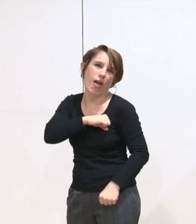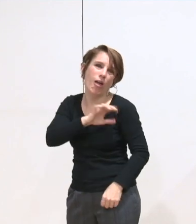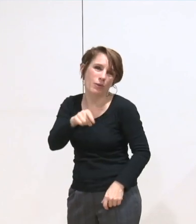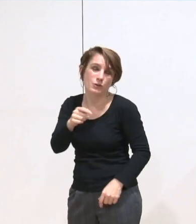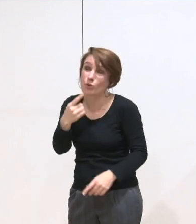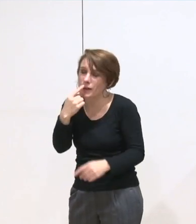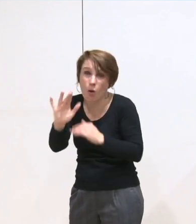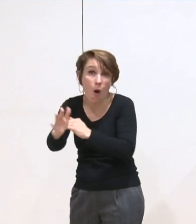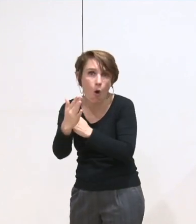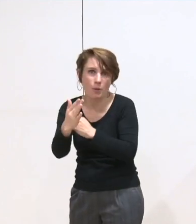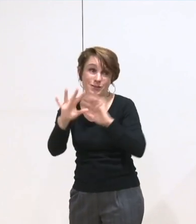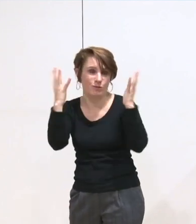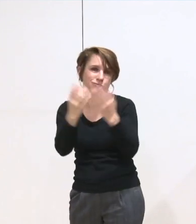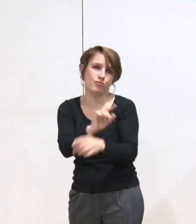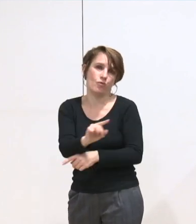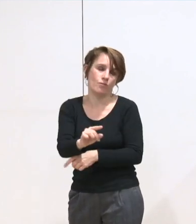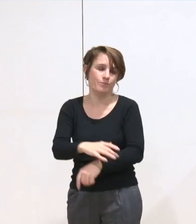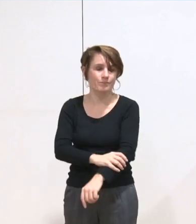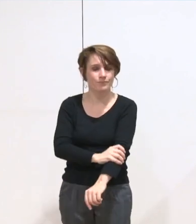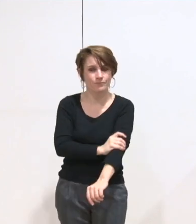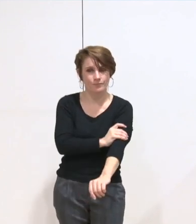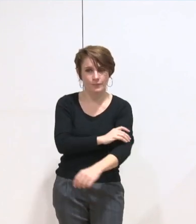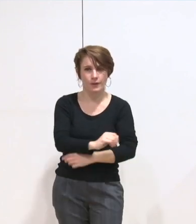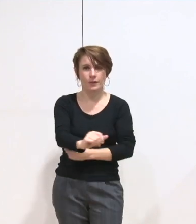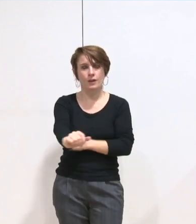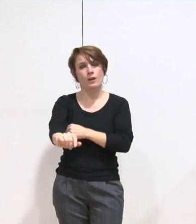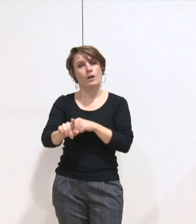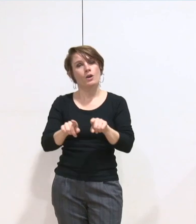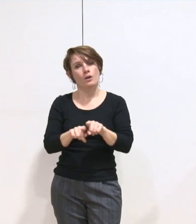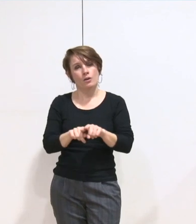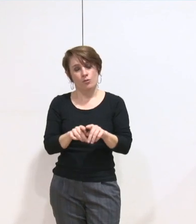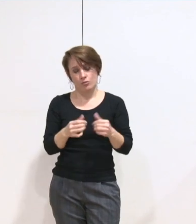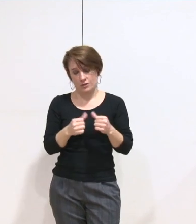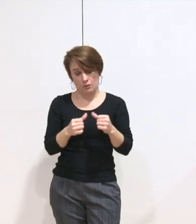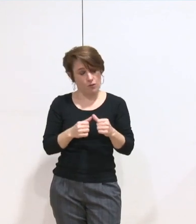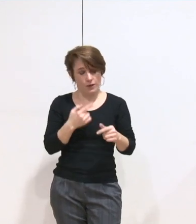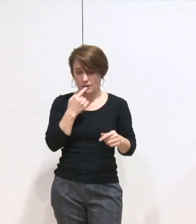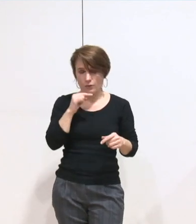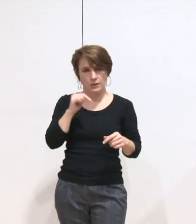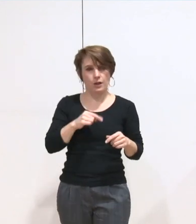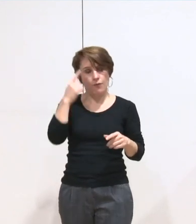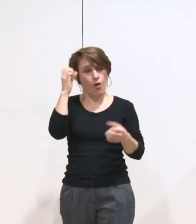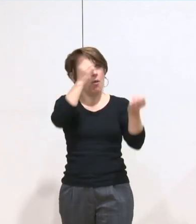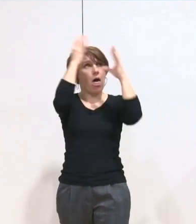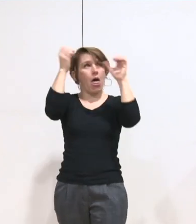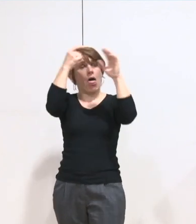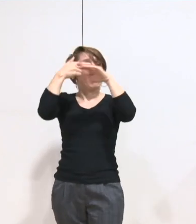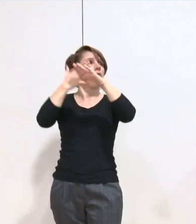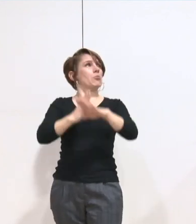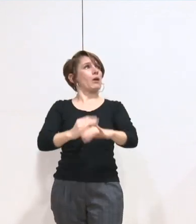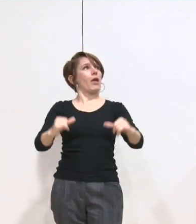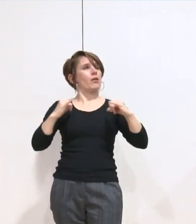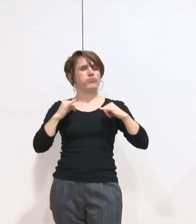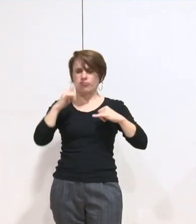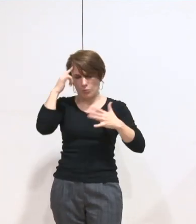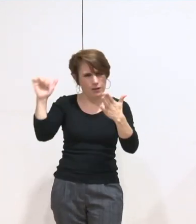Enfin, et c'est aussi une des clés de la politique grenobloise, il nous faut rompre avec les raccourcis, rompre avec les échecs habituels en matière de